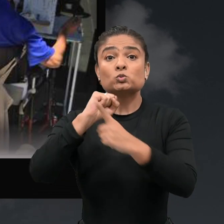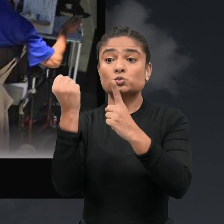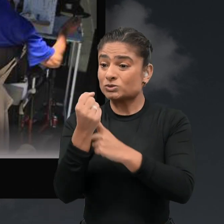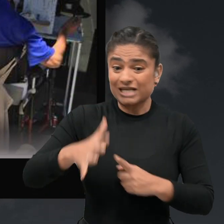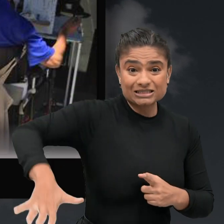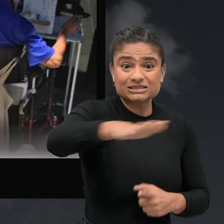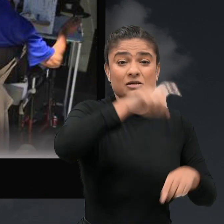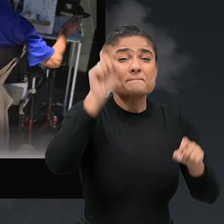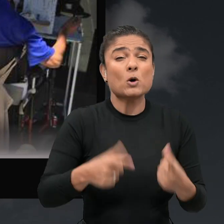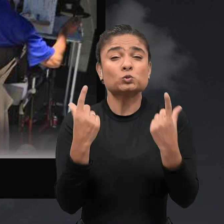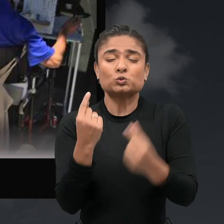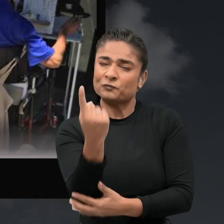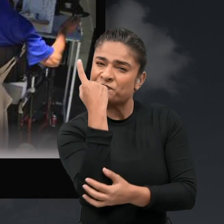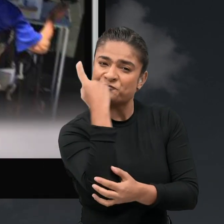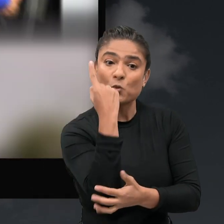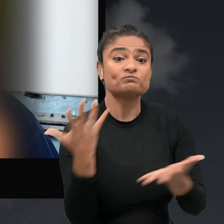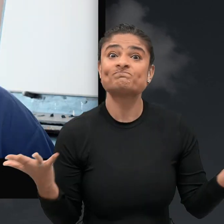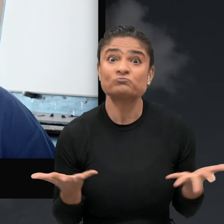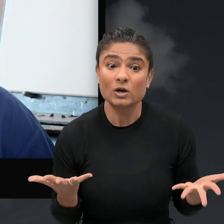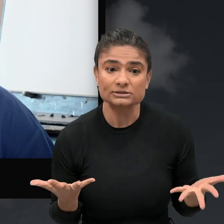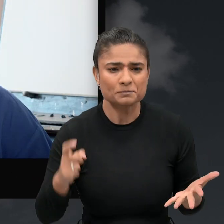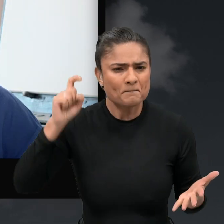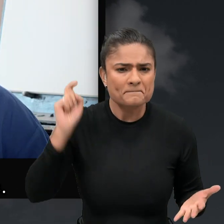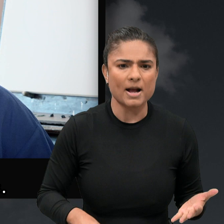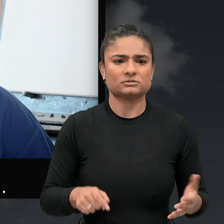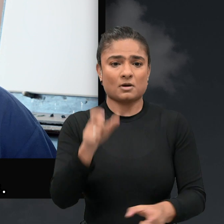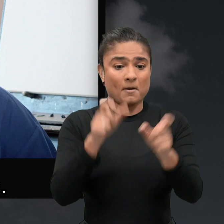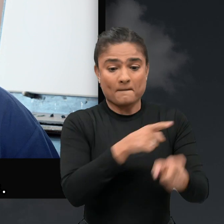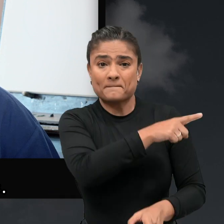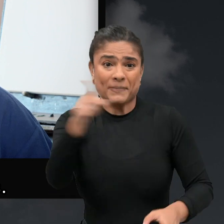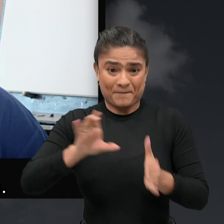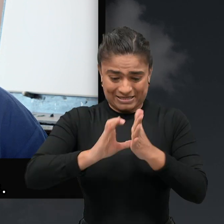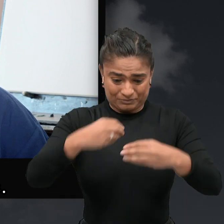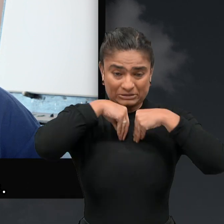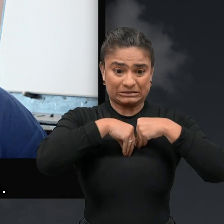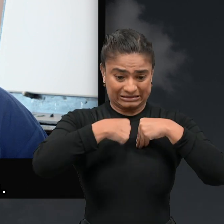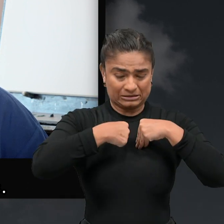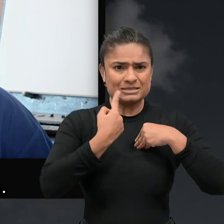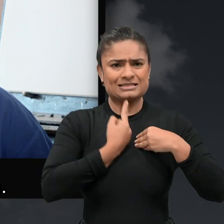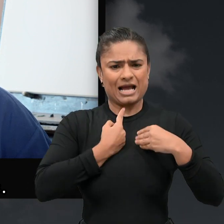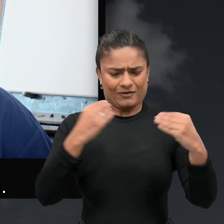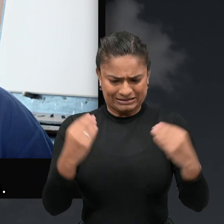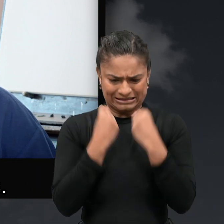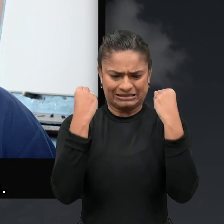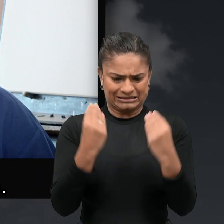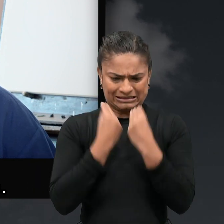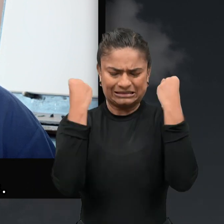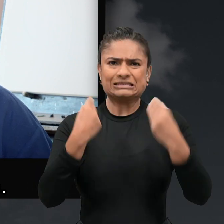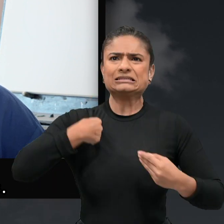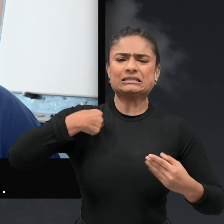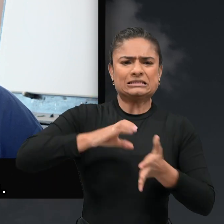Wat die society eerstens moet doen in alle aspekte, dat dit kom by gestremde mense om